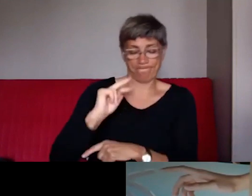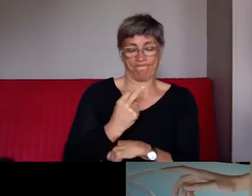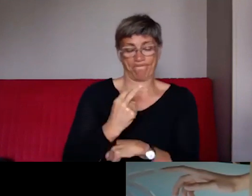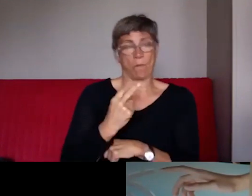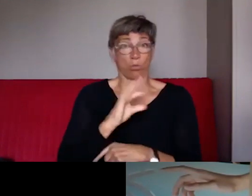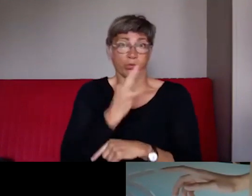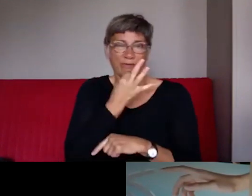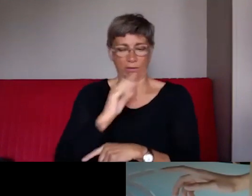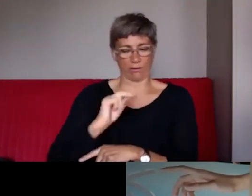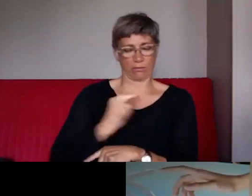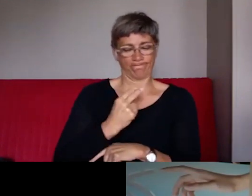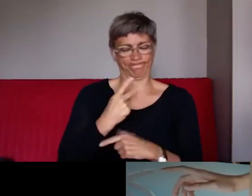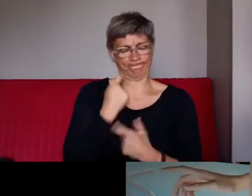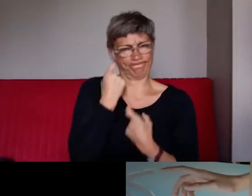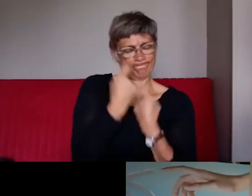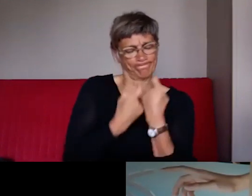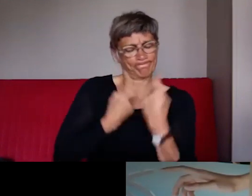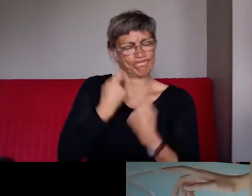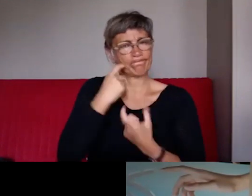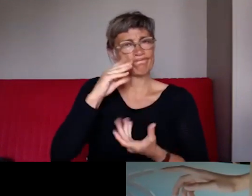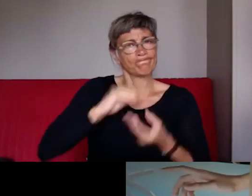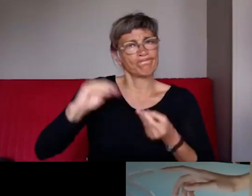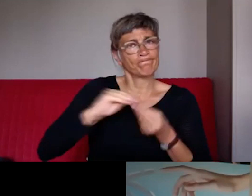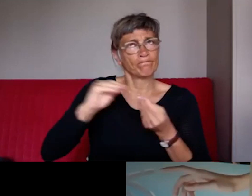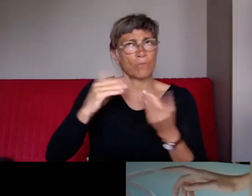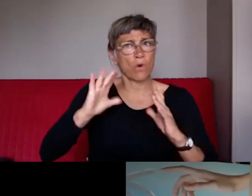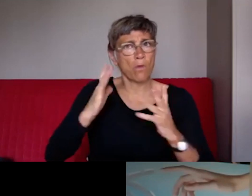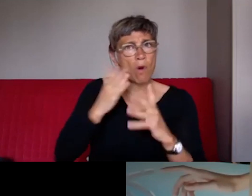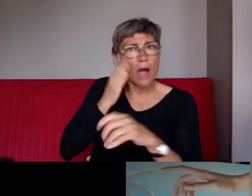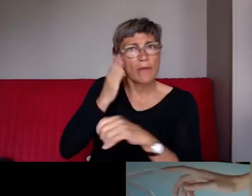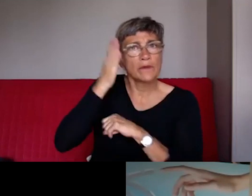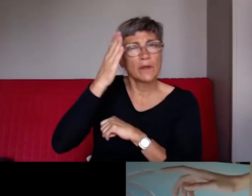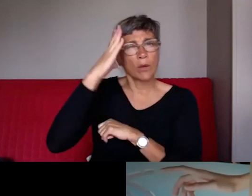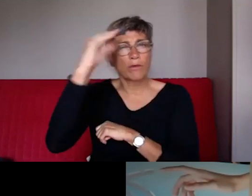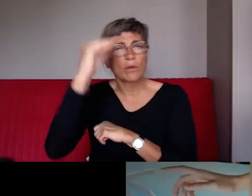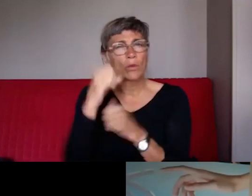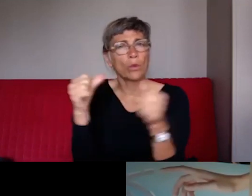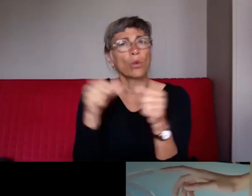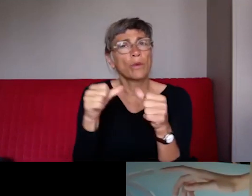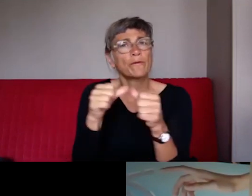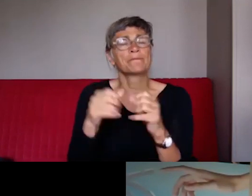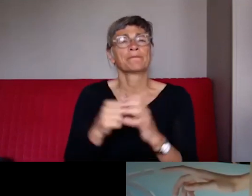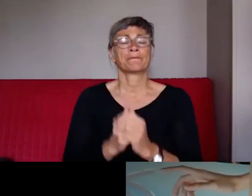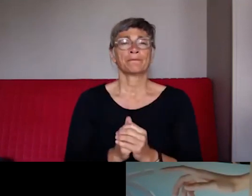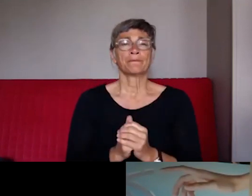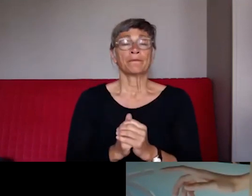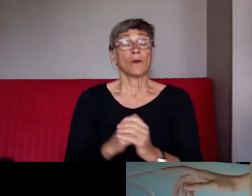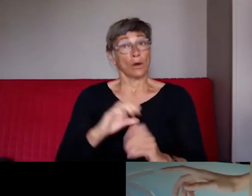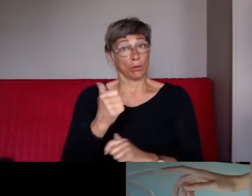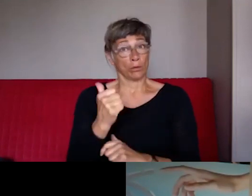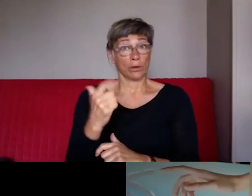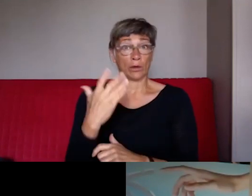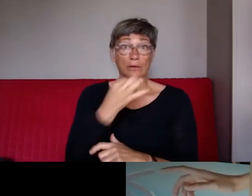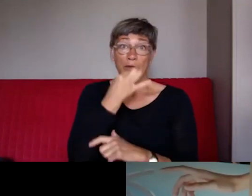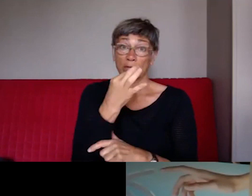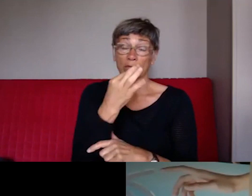l'introspection et de nous poser des questions sur notre avenir professionnel. Permettez-moi tout d'abord de vous présenter Andy